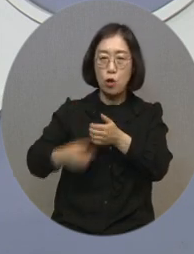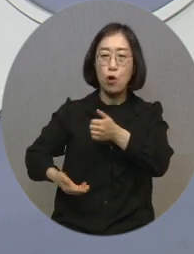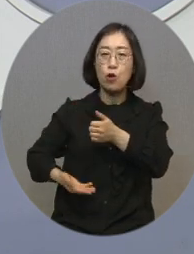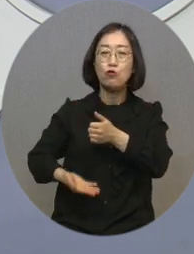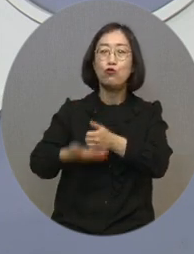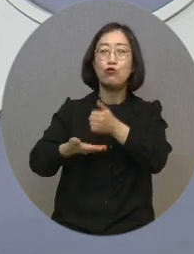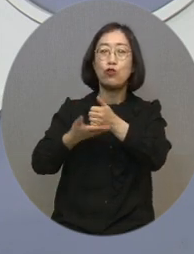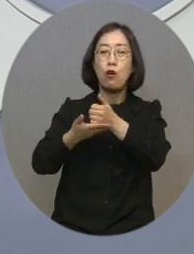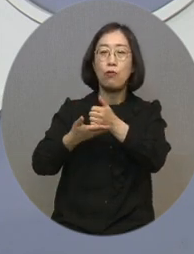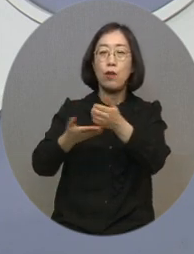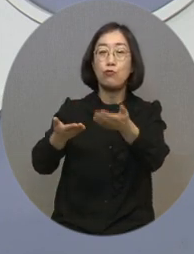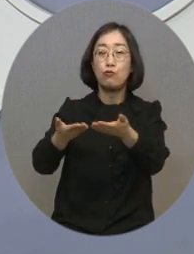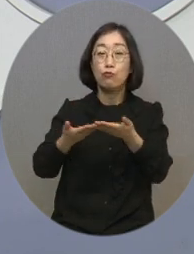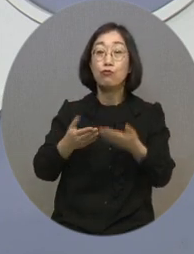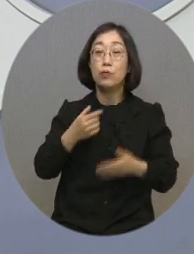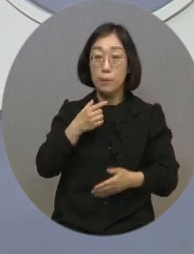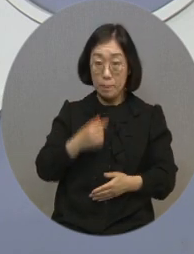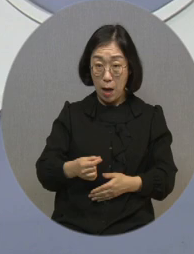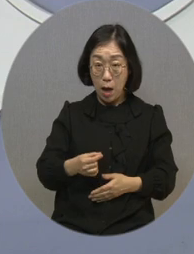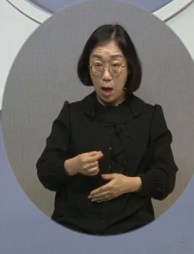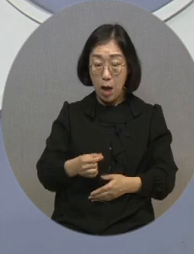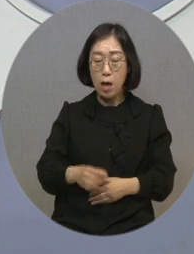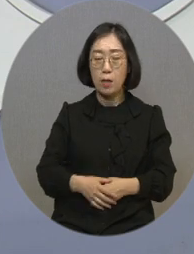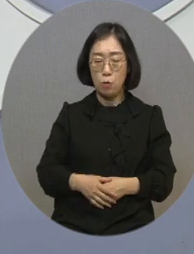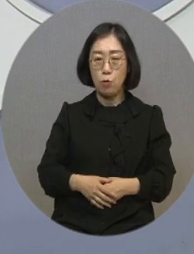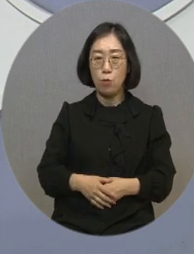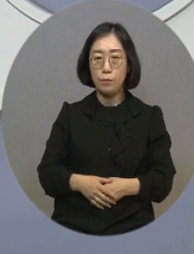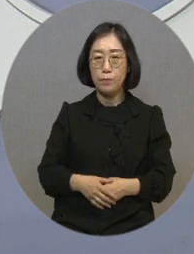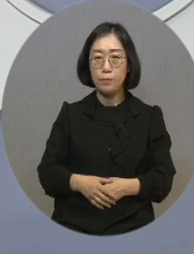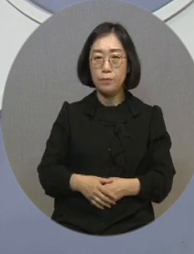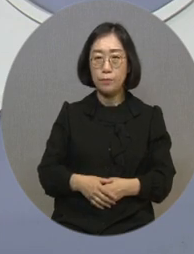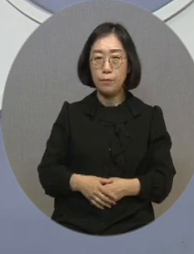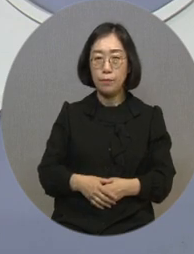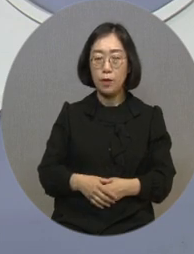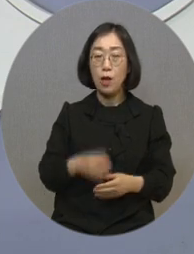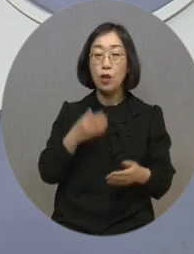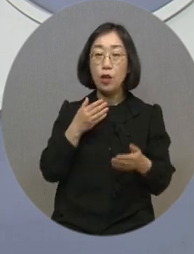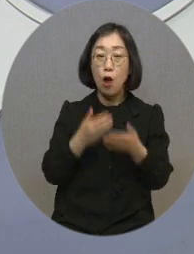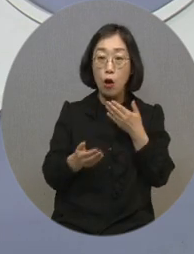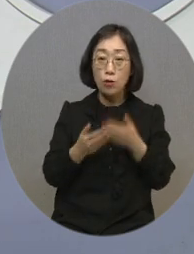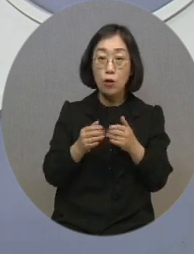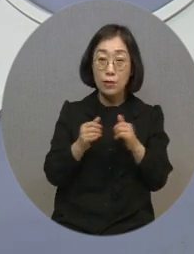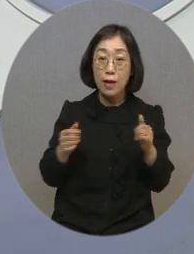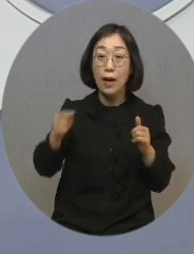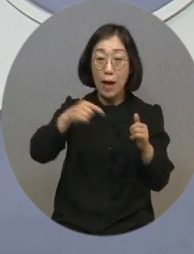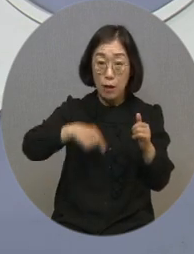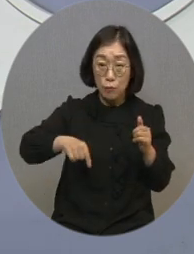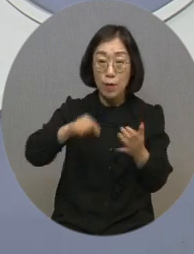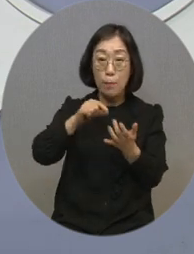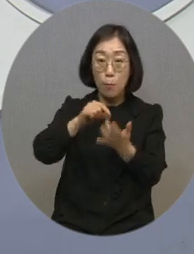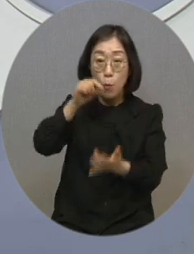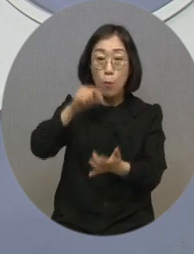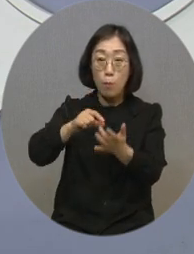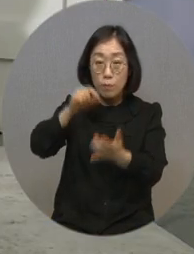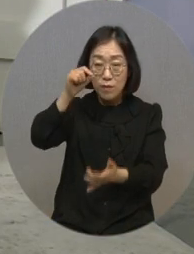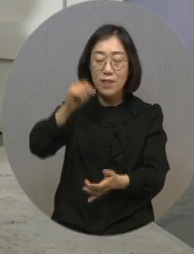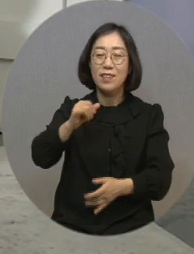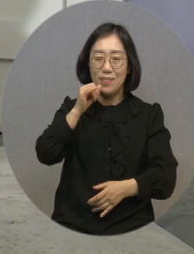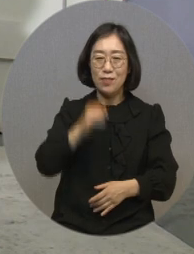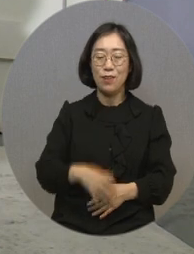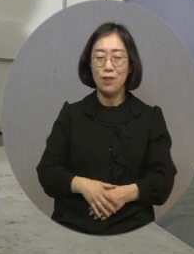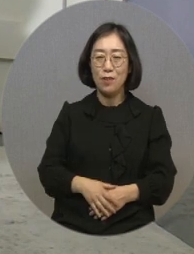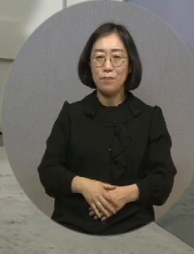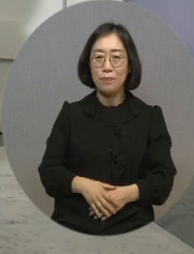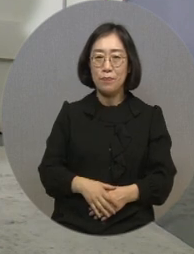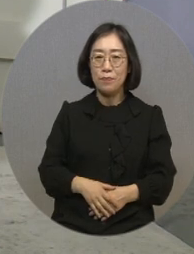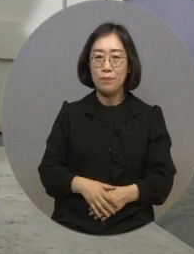해주고 싶다. 그래서 이제 그때 이제 그 경력자 중에서 이렇게 뽑는 제도가 좀 있었습니다. 예,